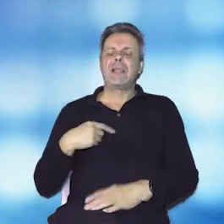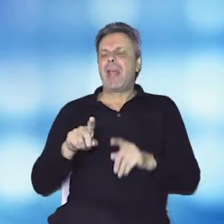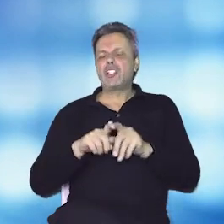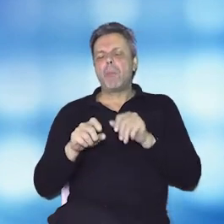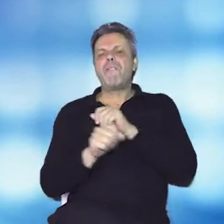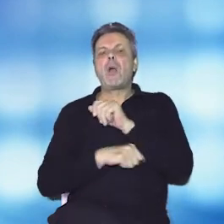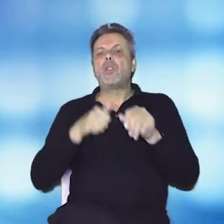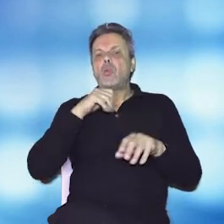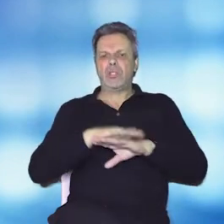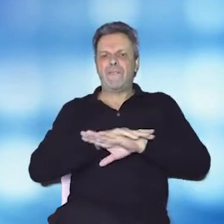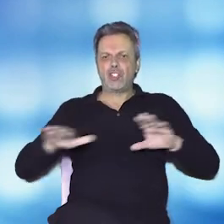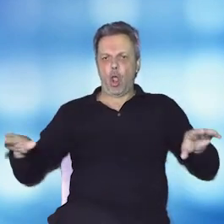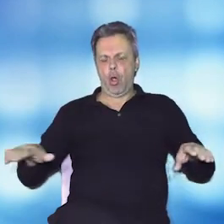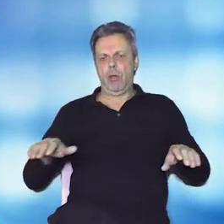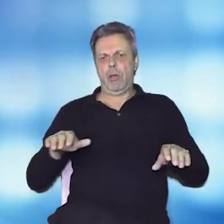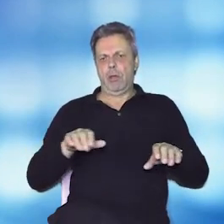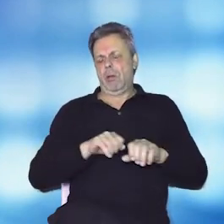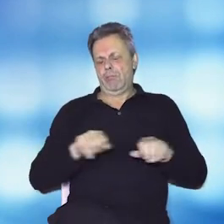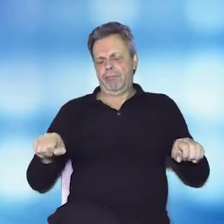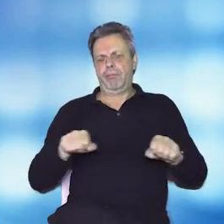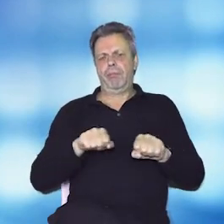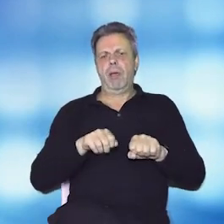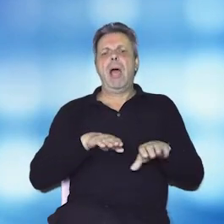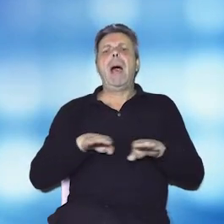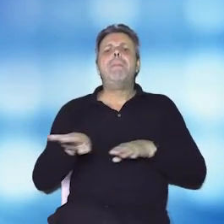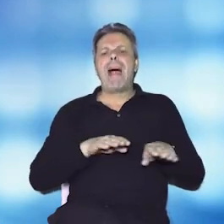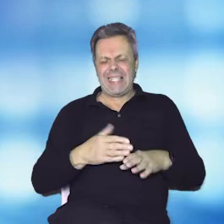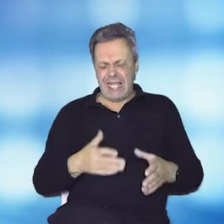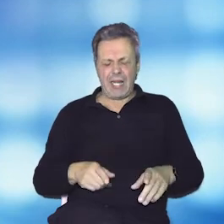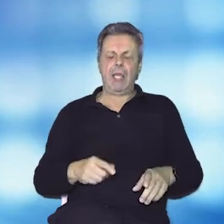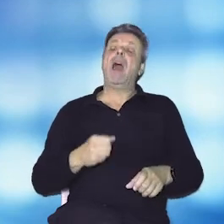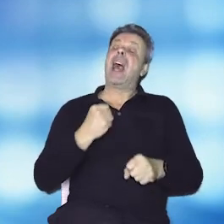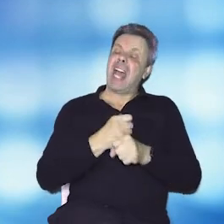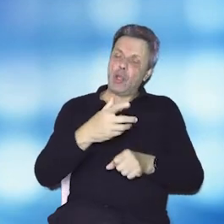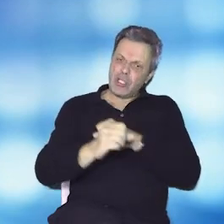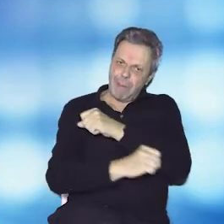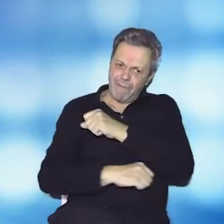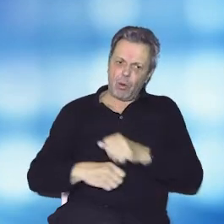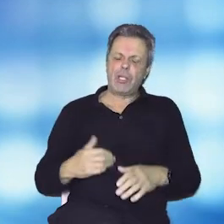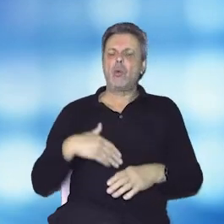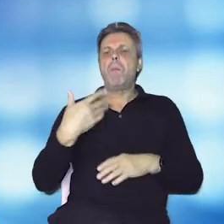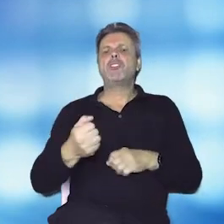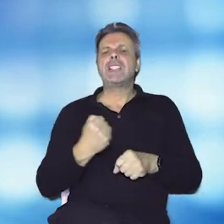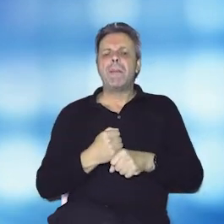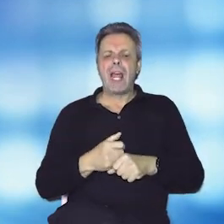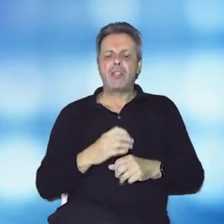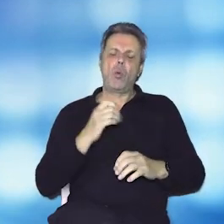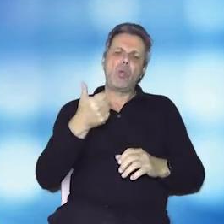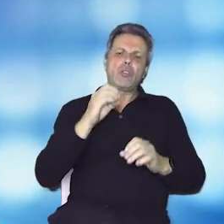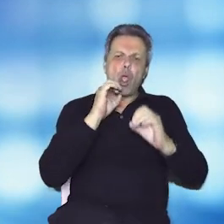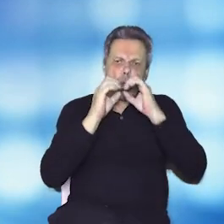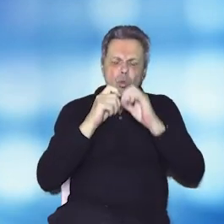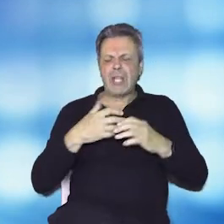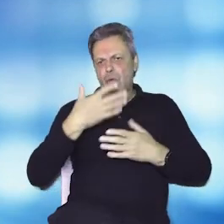i magistrirao. Neko vrijeme sam i radio na tom istom fakultetu. Poslije sam radio u jednoj konzultantskoj